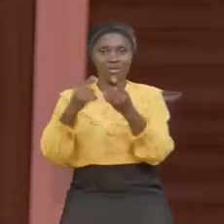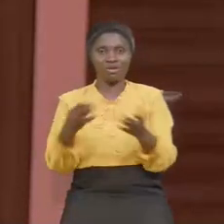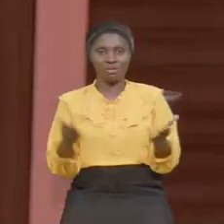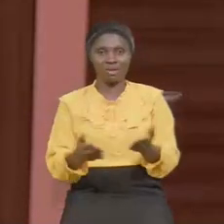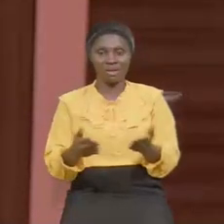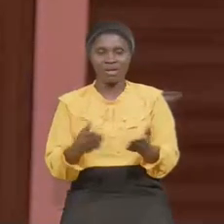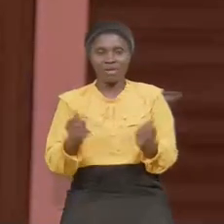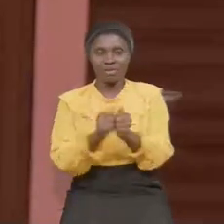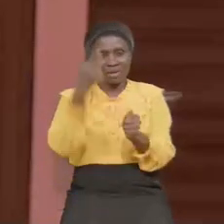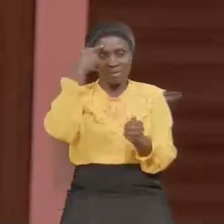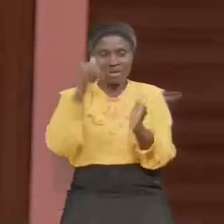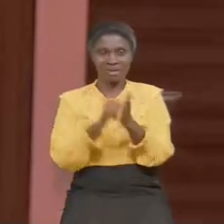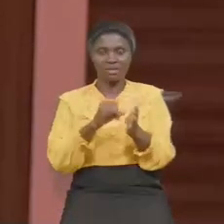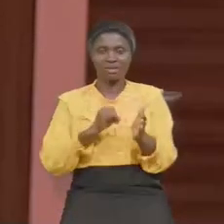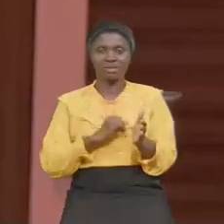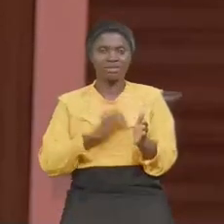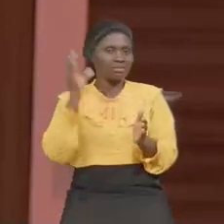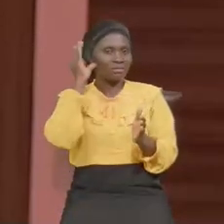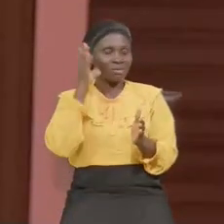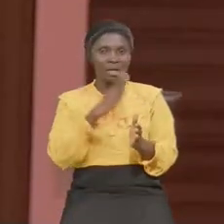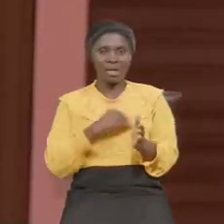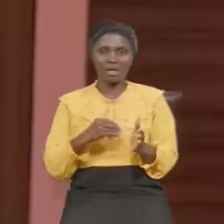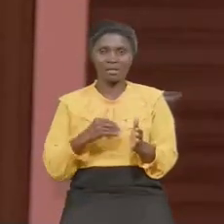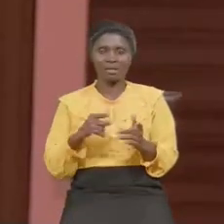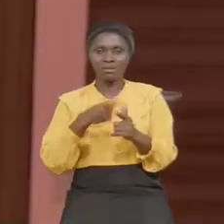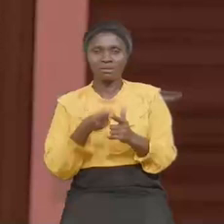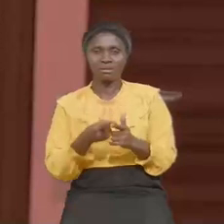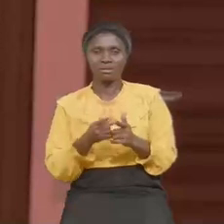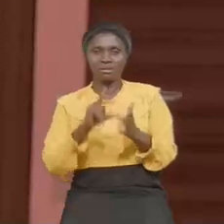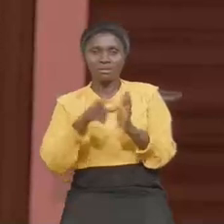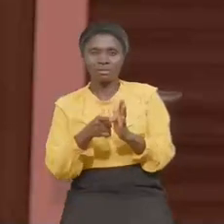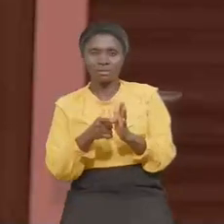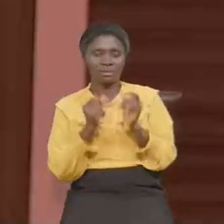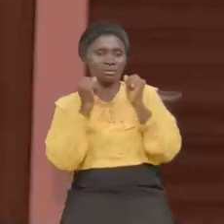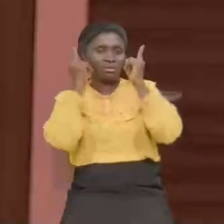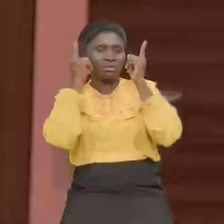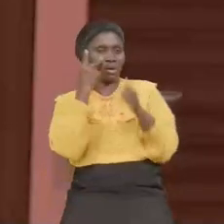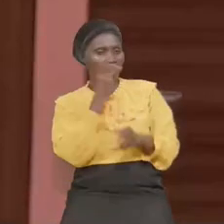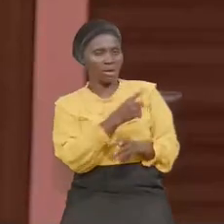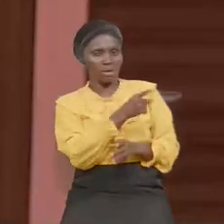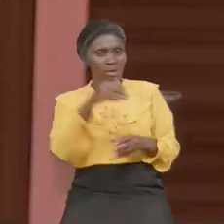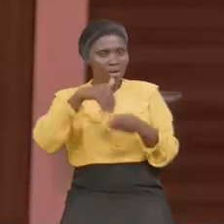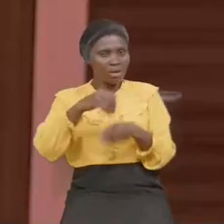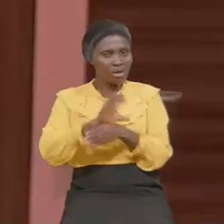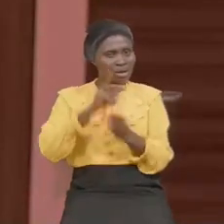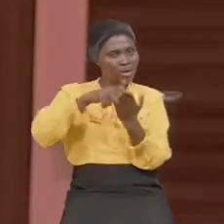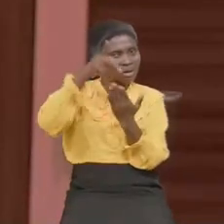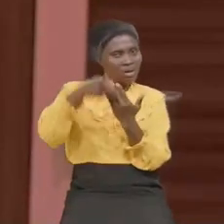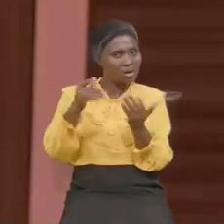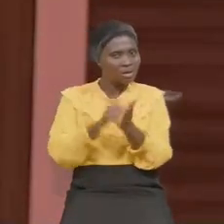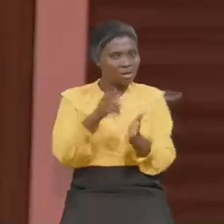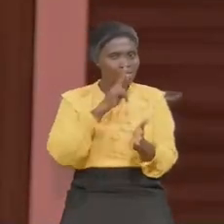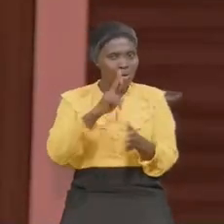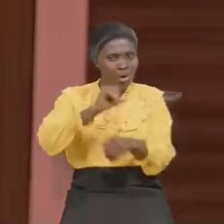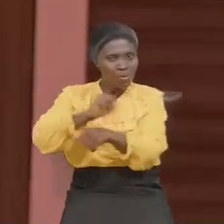là-bas. Et te voici, il vient ici, et il te voit. Tu servais, tu faisais quelque